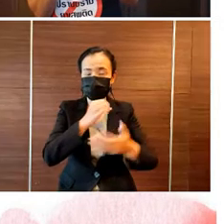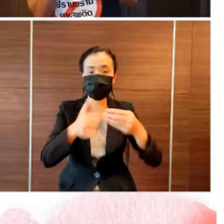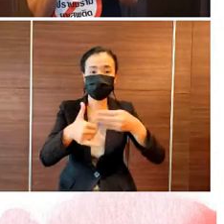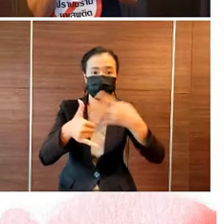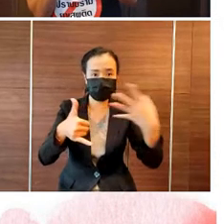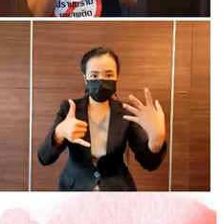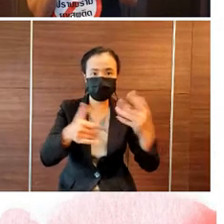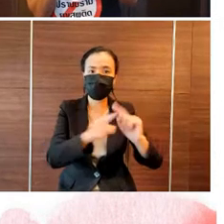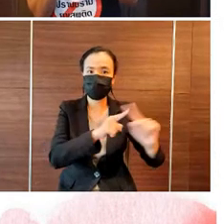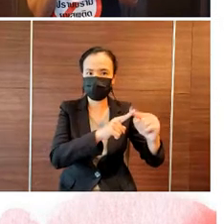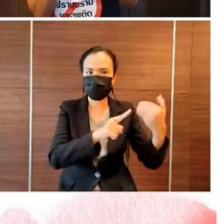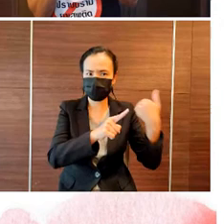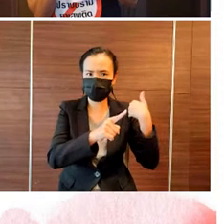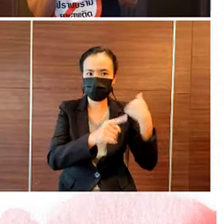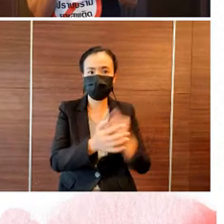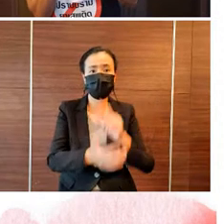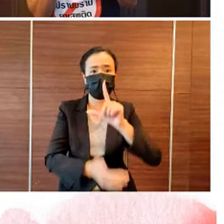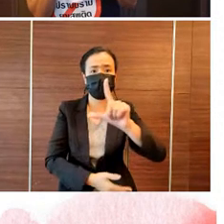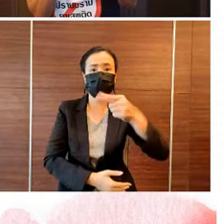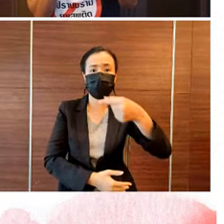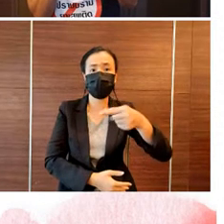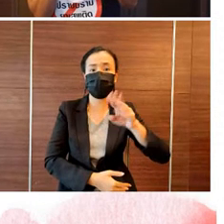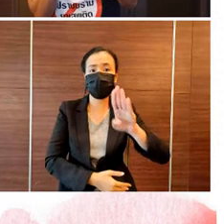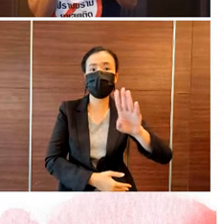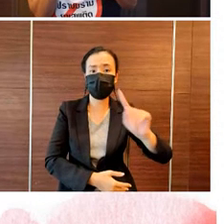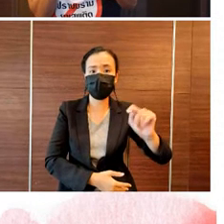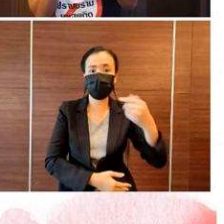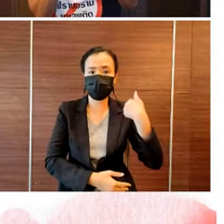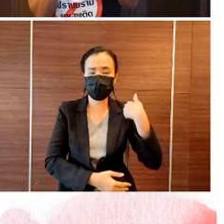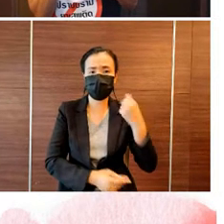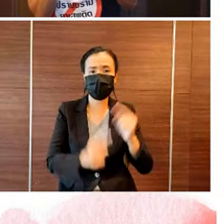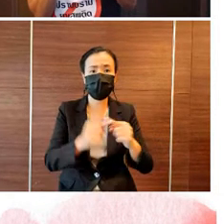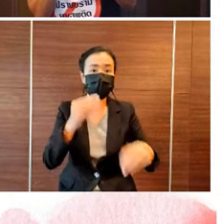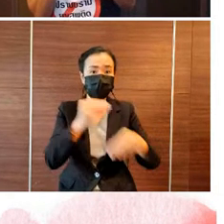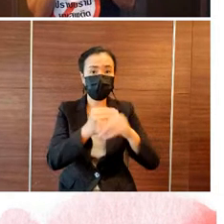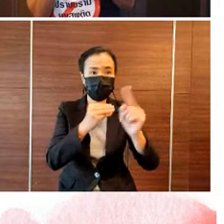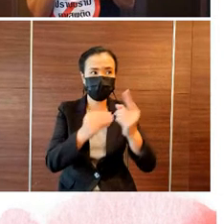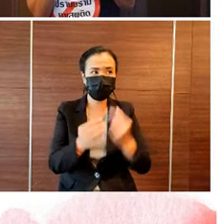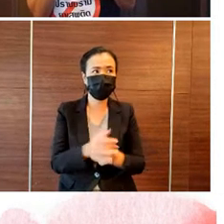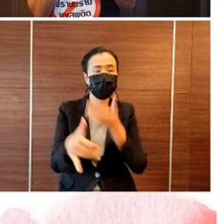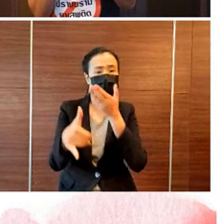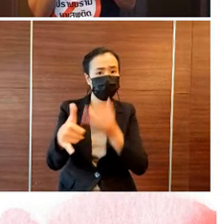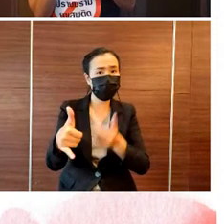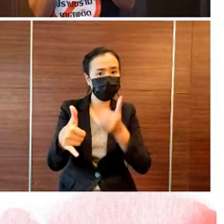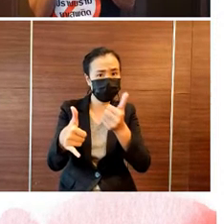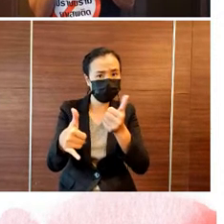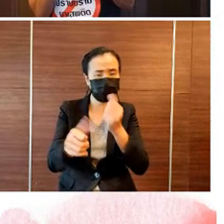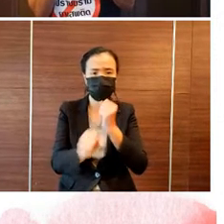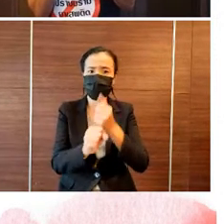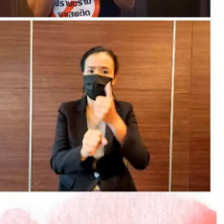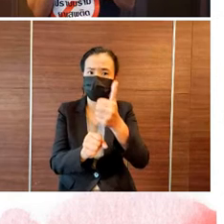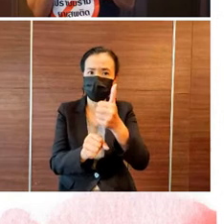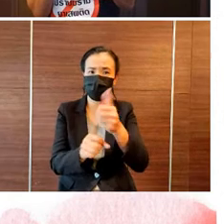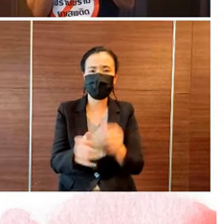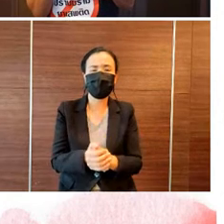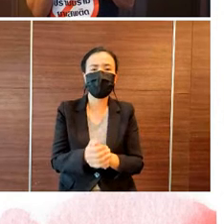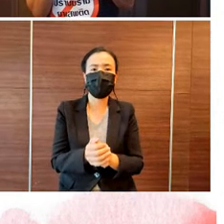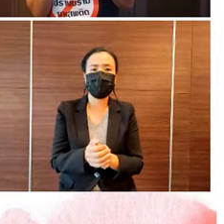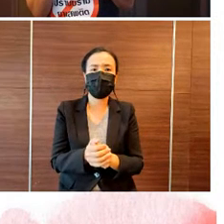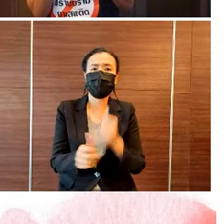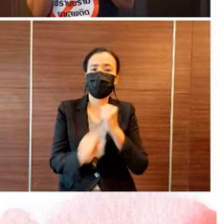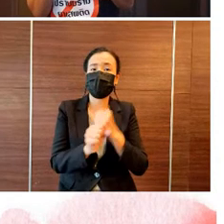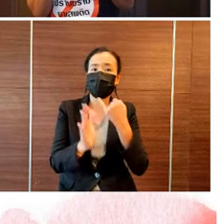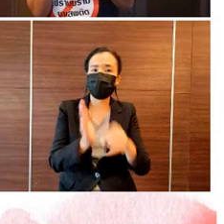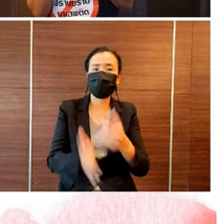เพศเข้ามาค่ะมันก็มีบางอย่างโผล่เข้ามาเป็นแบบคนดีความดีผิดบรรทัดฐานเกย์เ